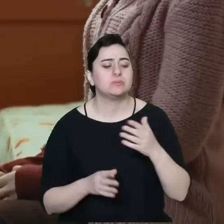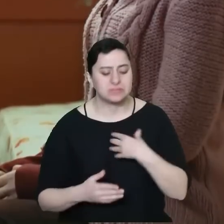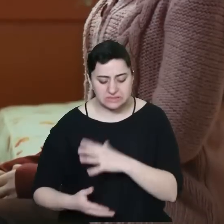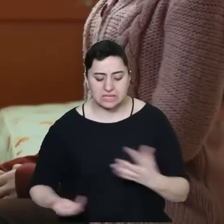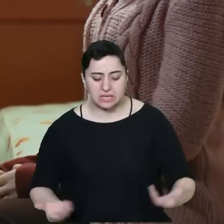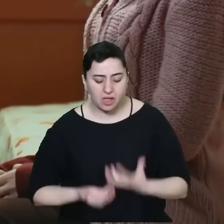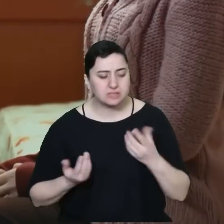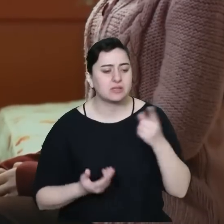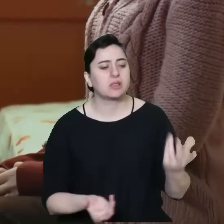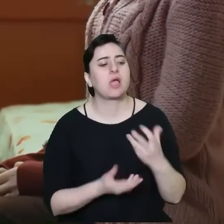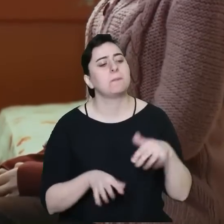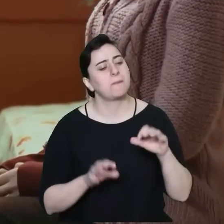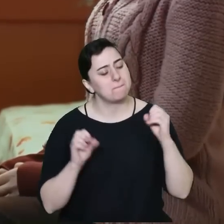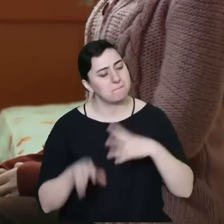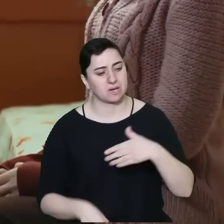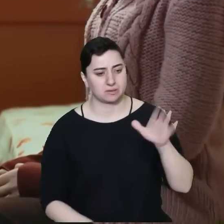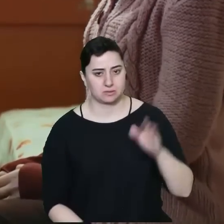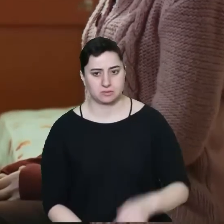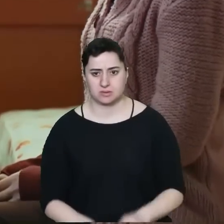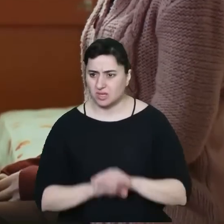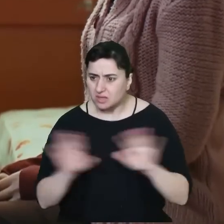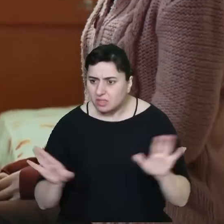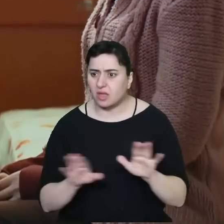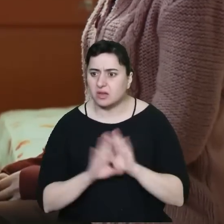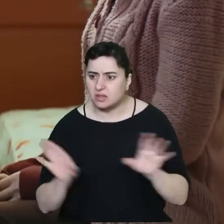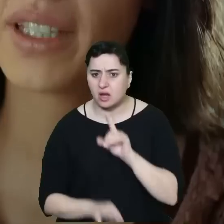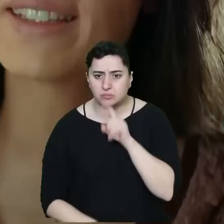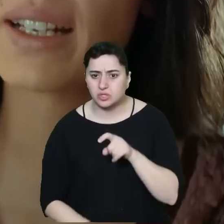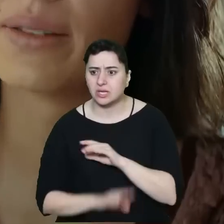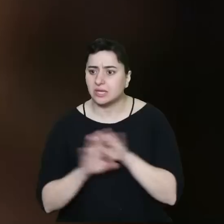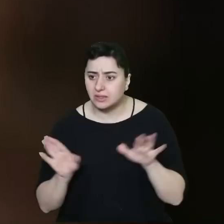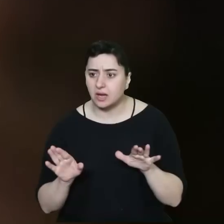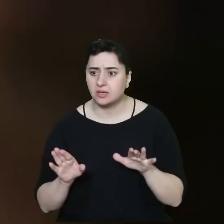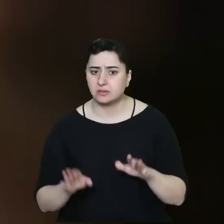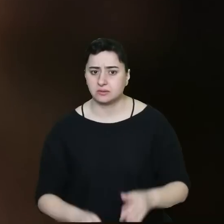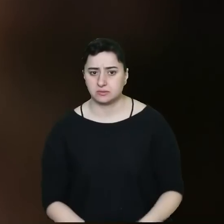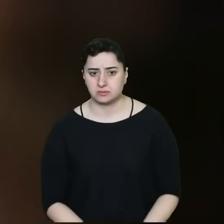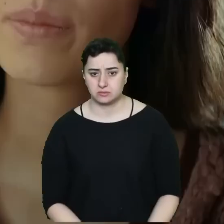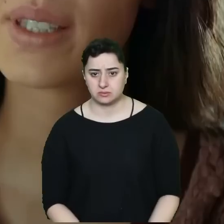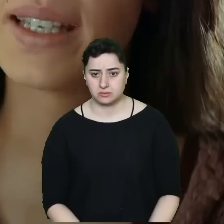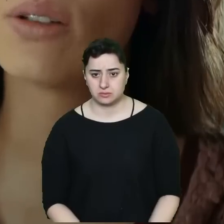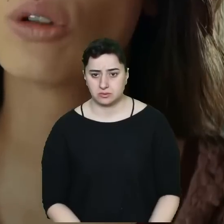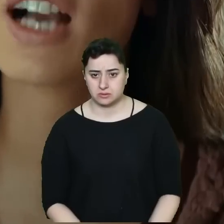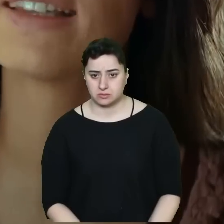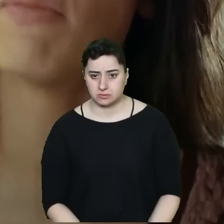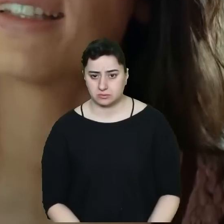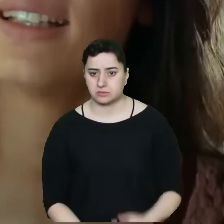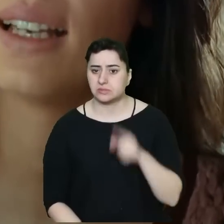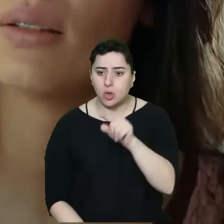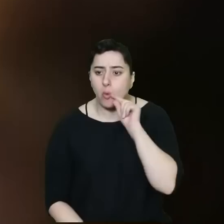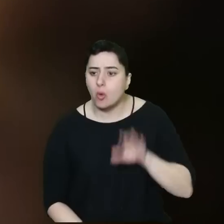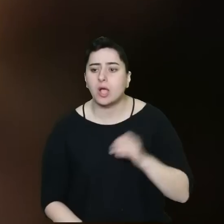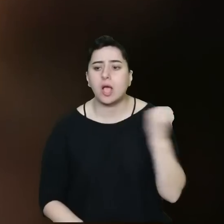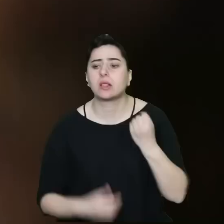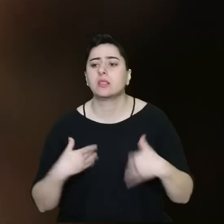yandık, sen de yanma. Yeter artık Celal amca. Yeter. Senin oğlun katil matil